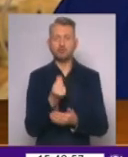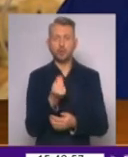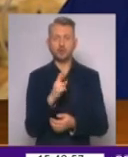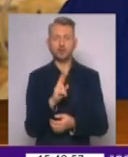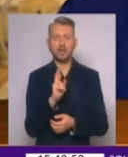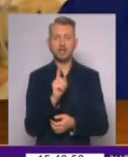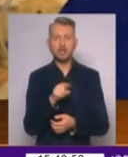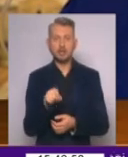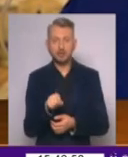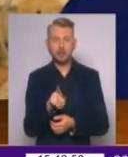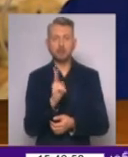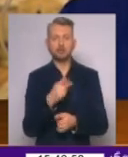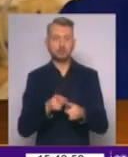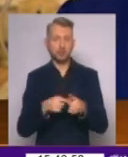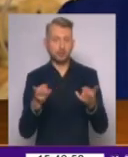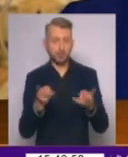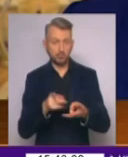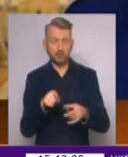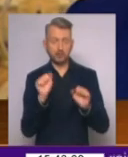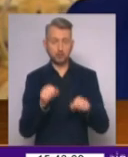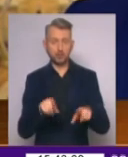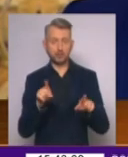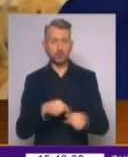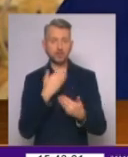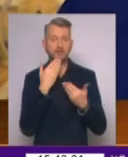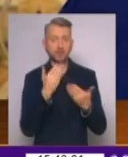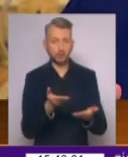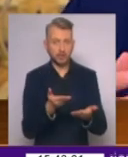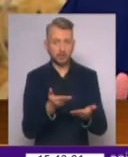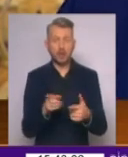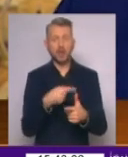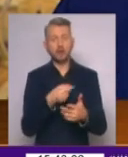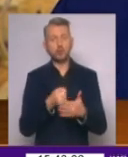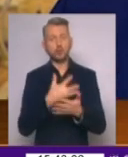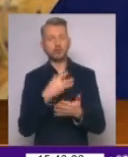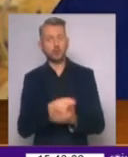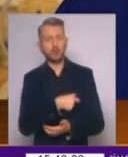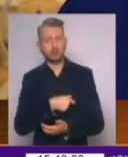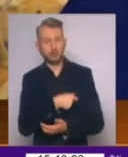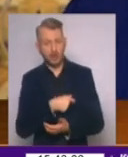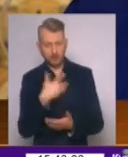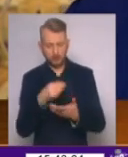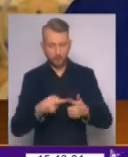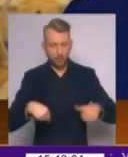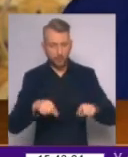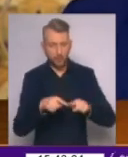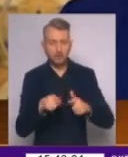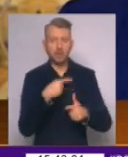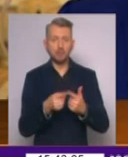тих киян, які цього потребують. Ви можете так само звернутися або до свого депутата на своєму окрузі, або